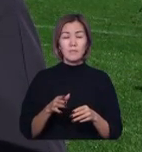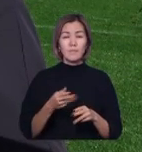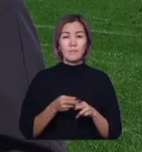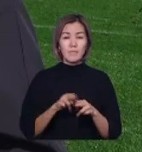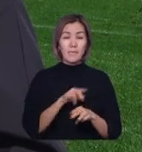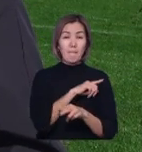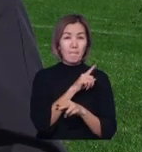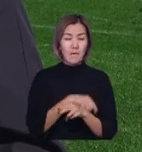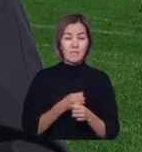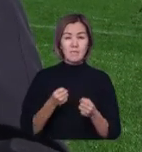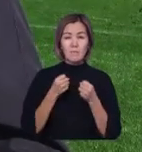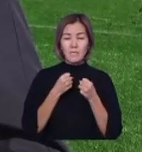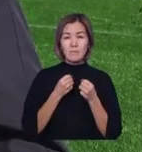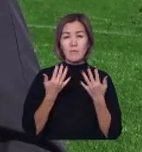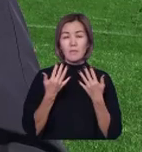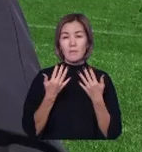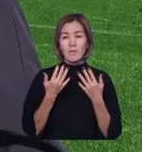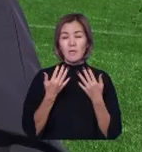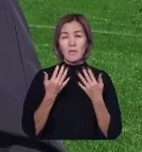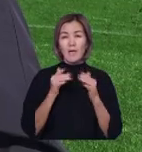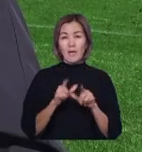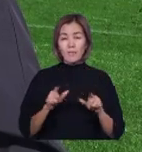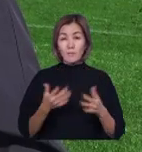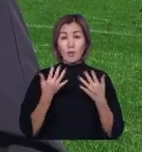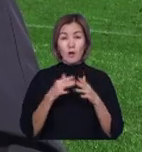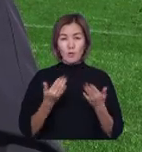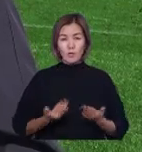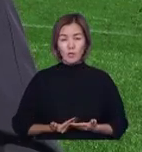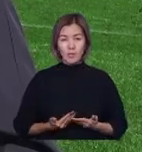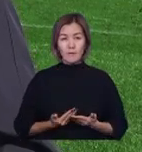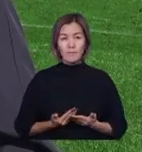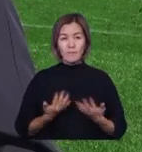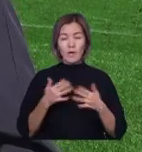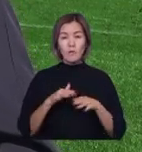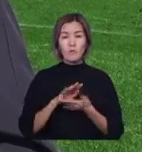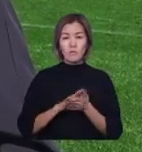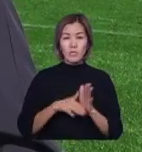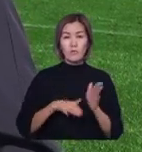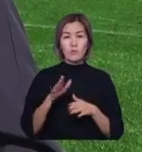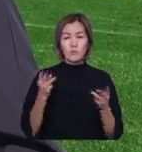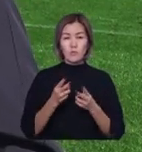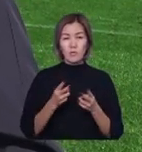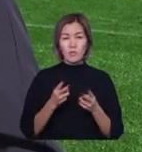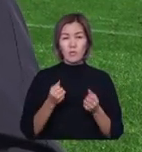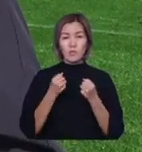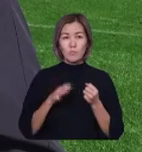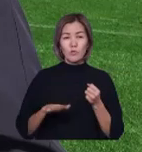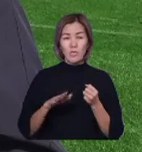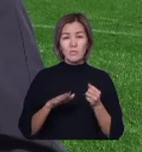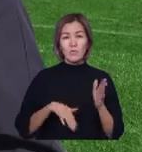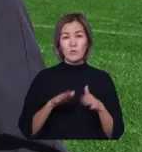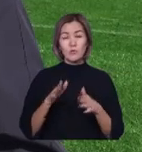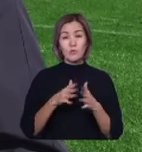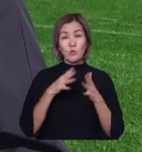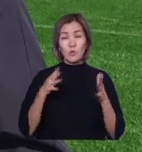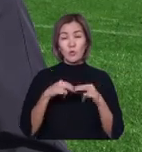Бір, екі, сонан кейін жаңағы ауылдың балаларының, ауылдың жастарының өмір сапасын арттыратын мен осы спорт пен спорт алаңдарыма деп ойлаймын.